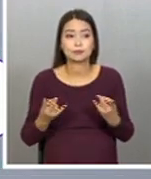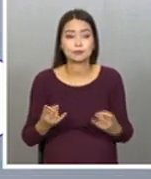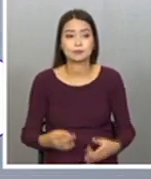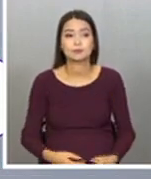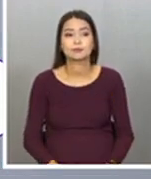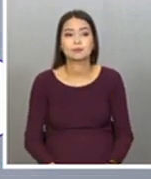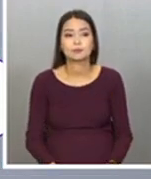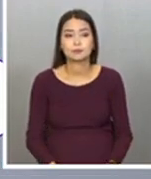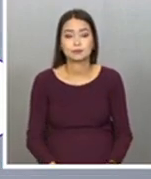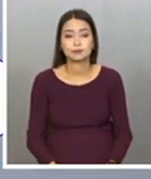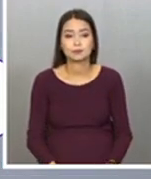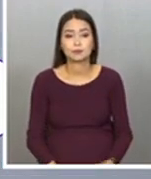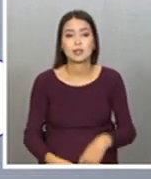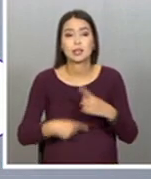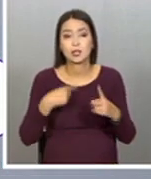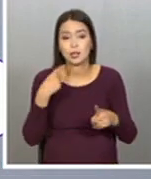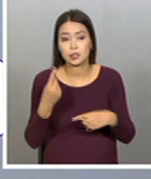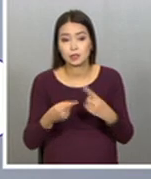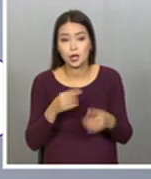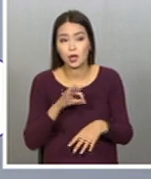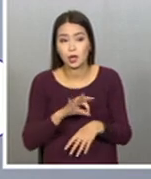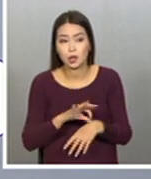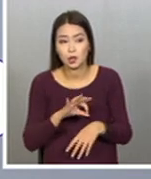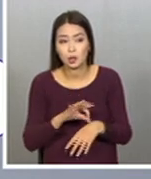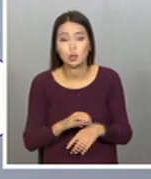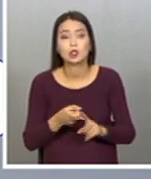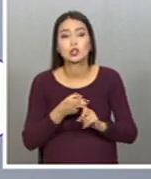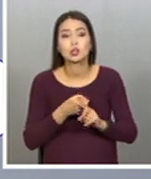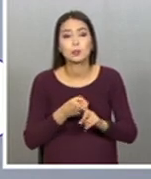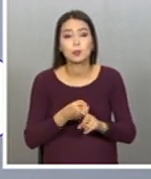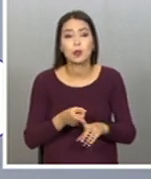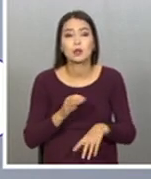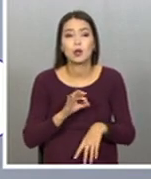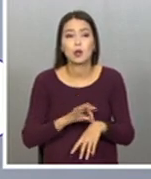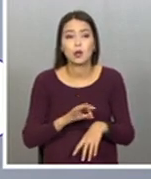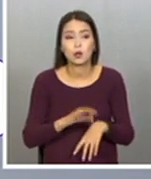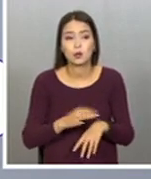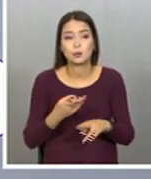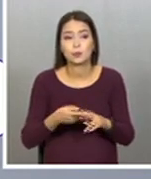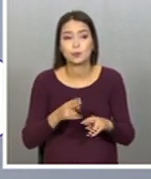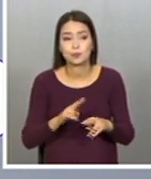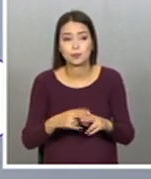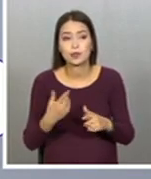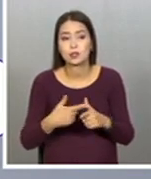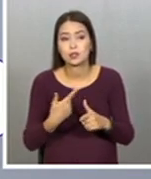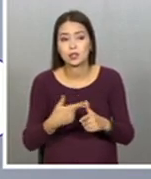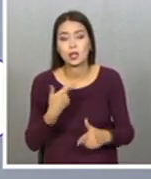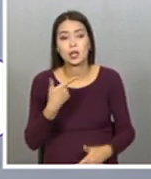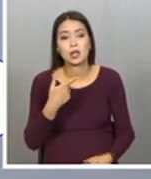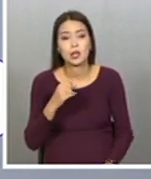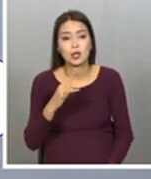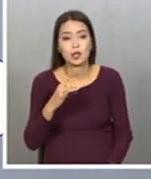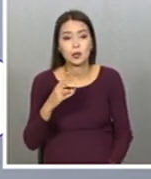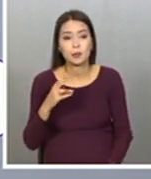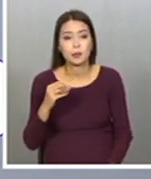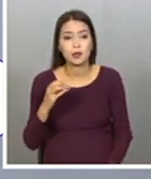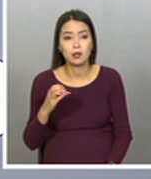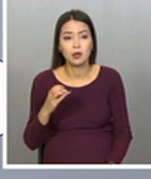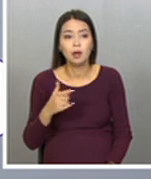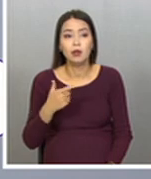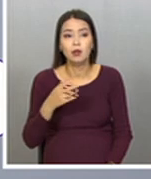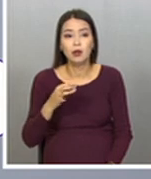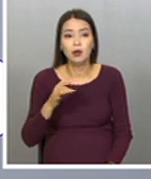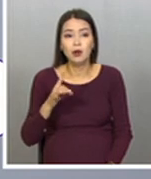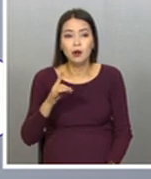Келесі ауру жұқпалы аурулардың бір түрі герпес деп аталады. Герпес ауруының